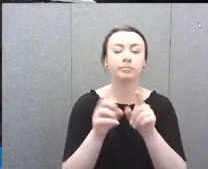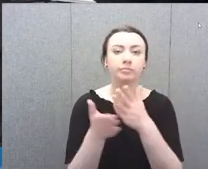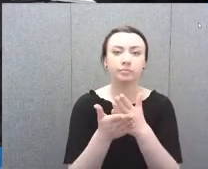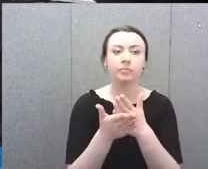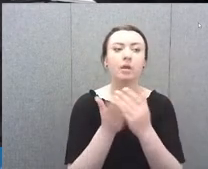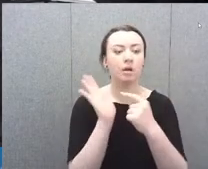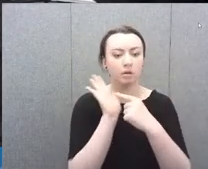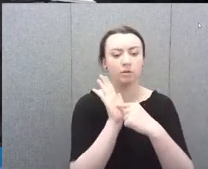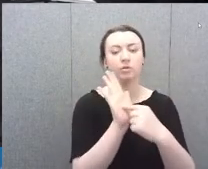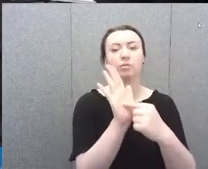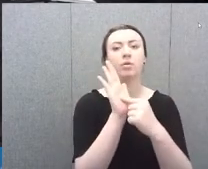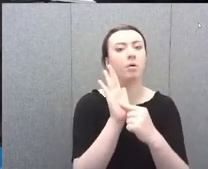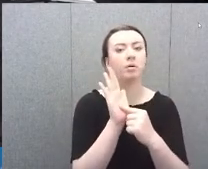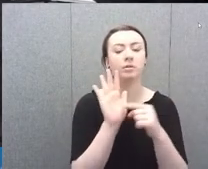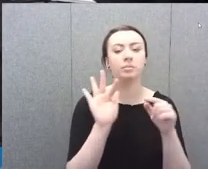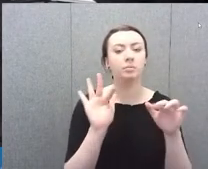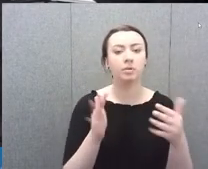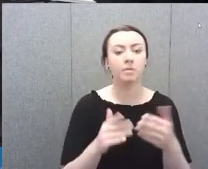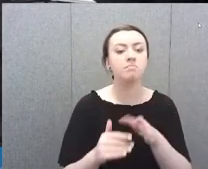Обычно женщины